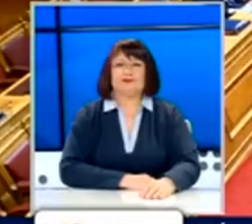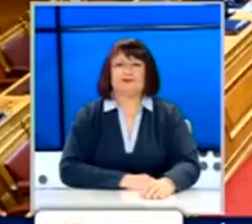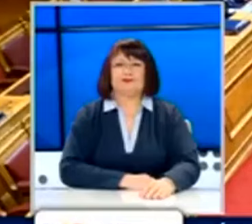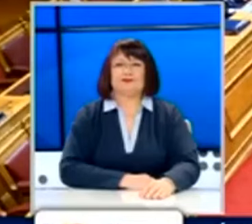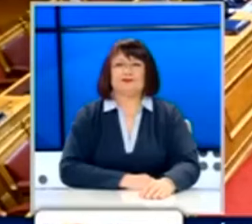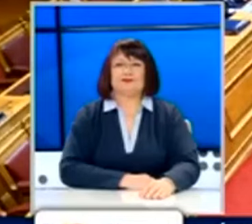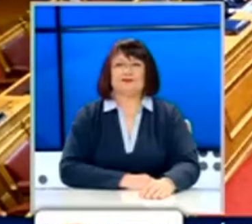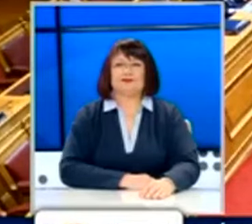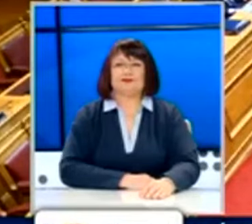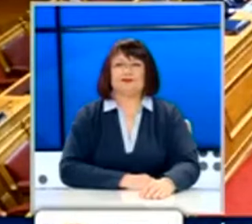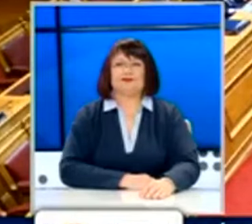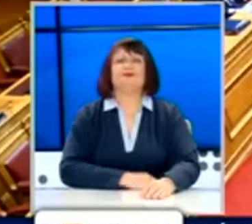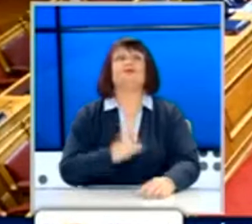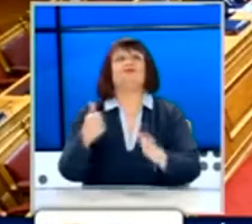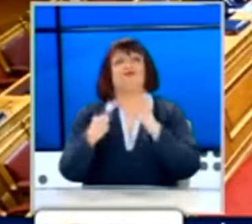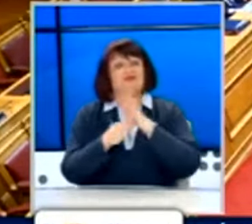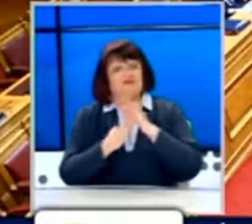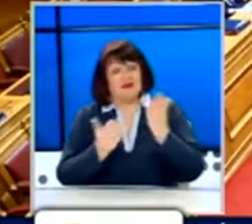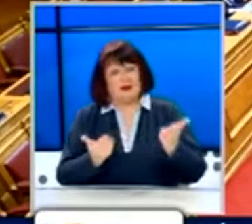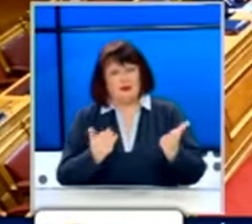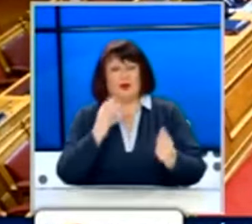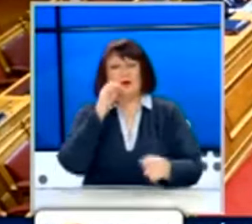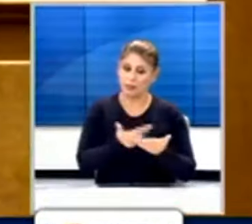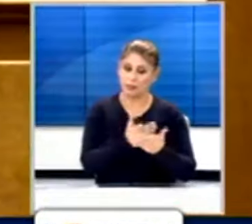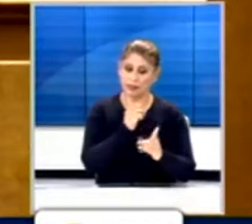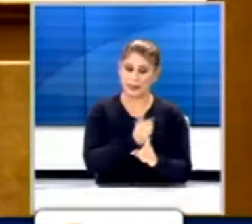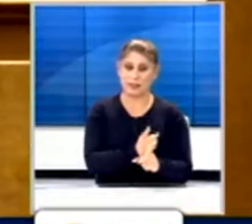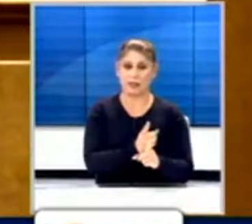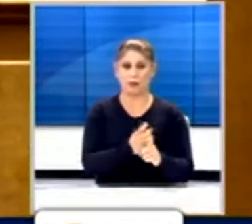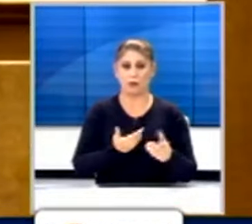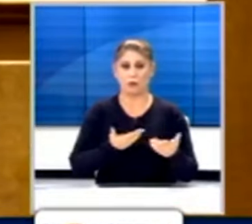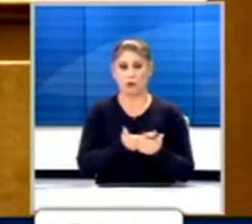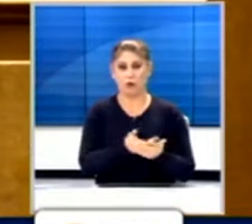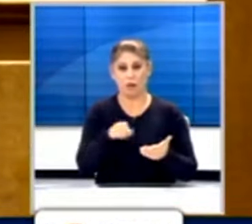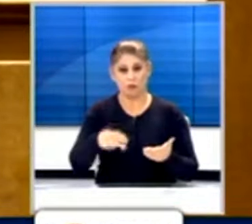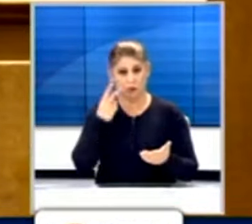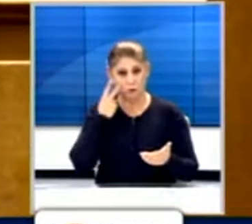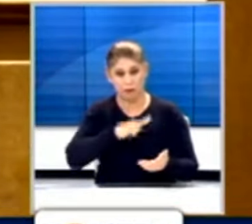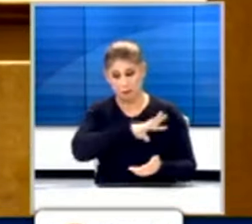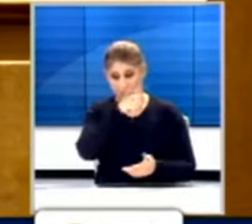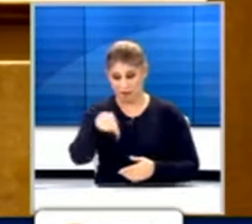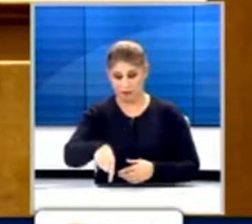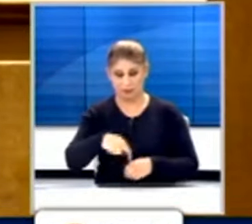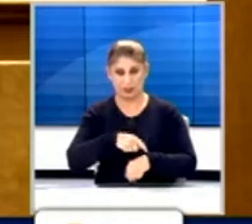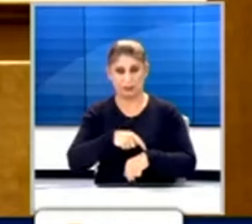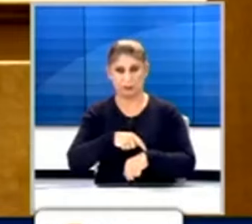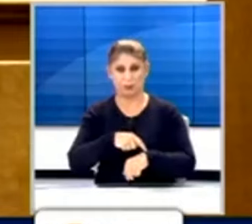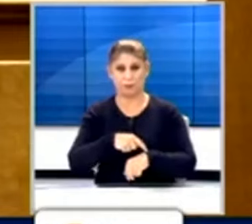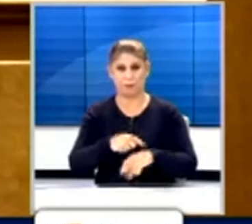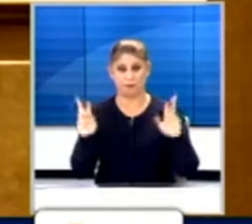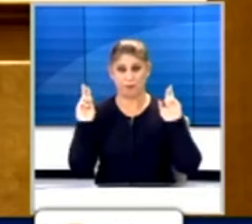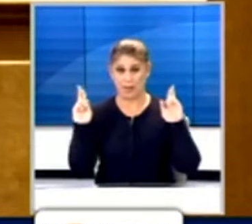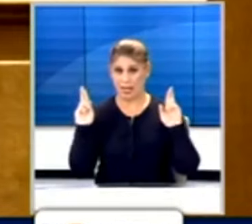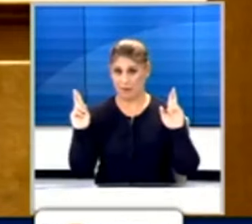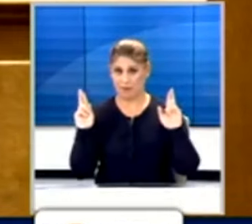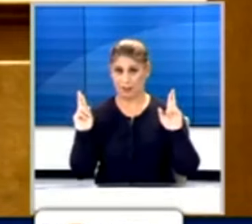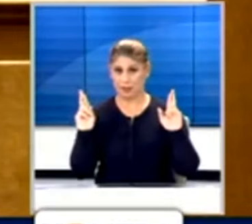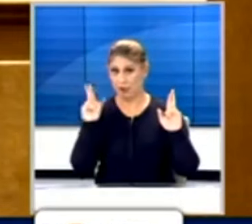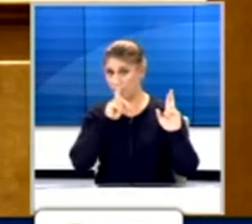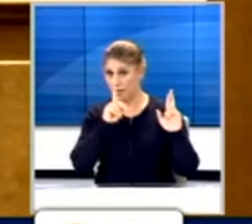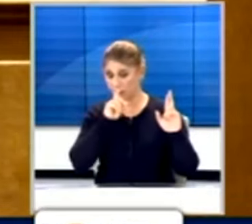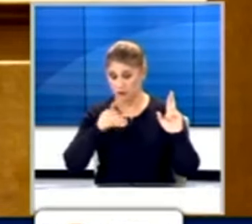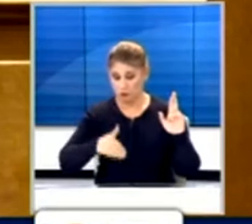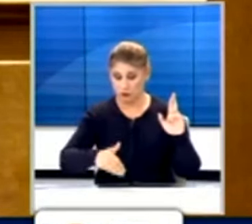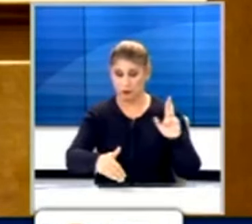την επανεκλογή του με ένθεν κακήθεν επιθέσεις. Σε αυτό το οποίο έχω δει μέχρι στιγμής και ελπίζω να διαψευστώ